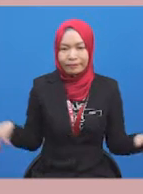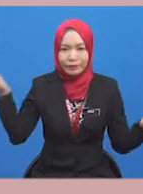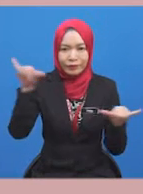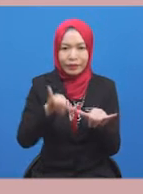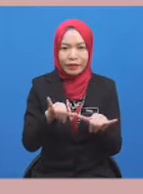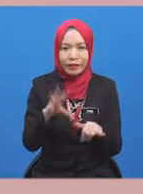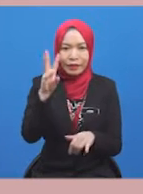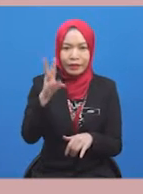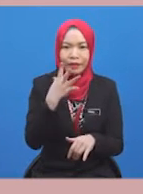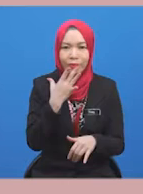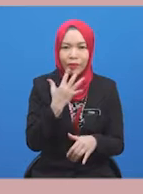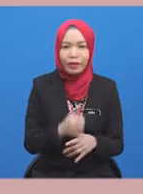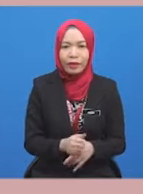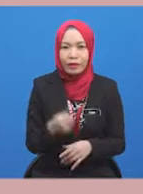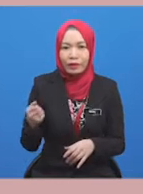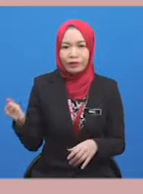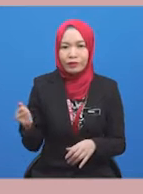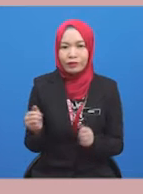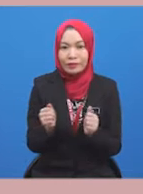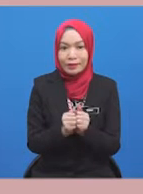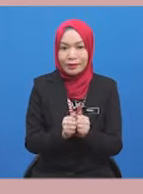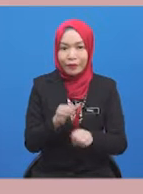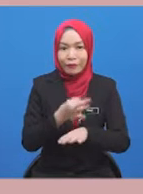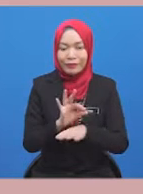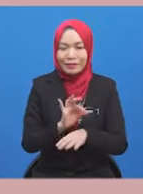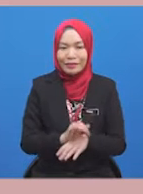6 color tools dengan fungsinya.